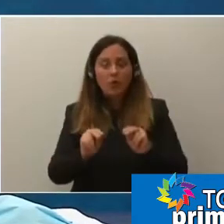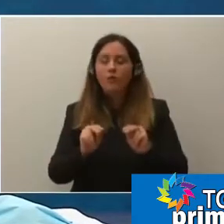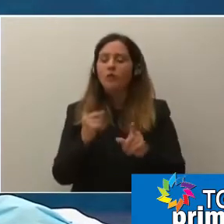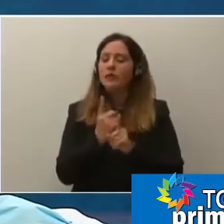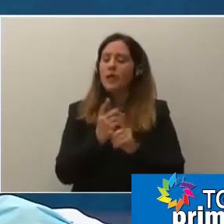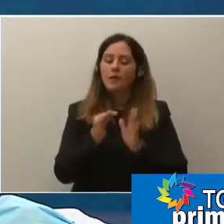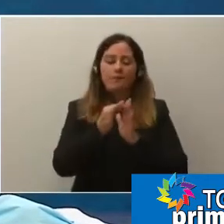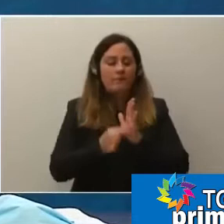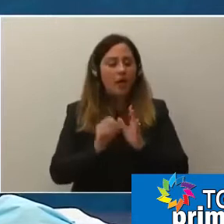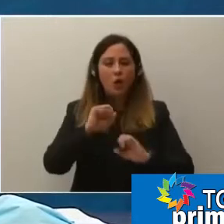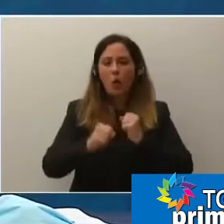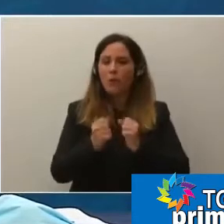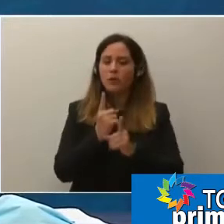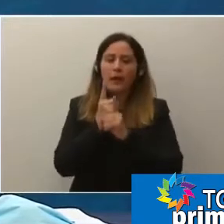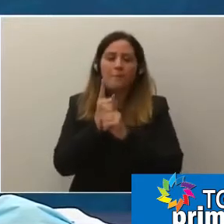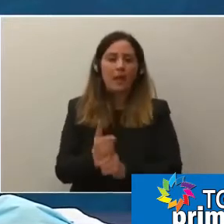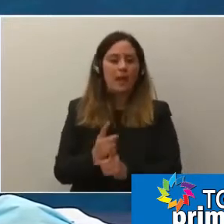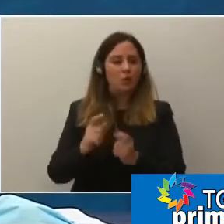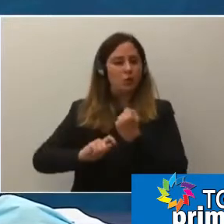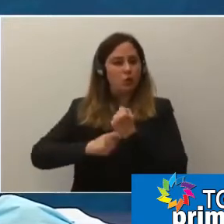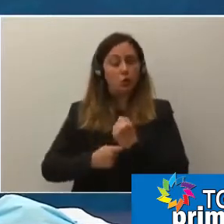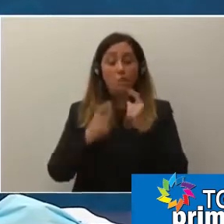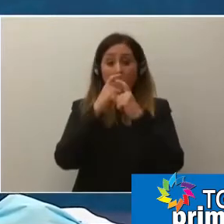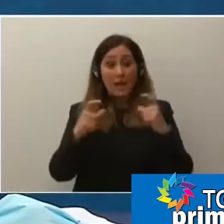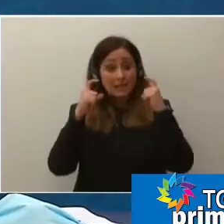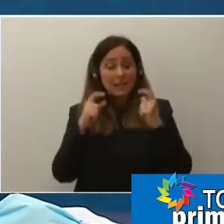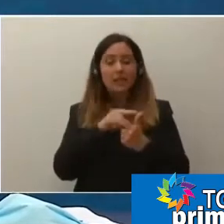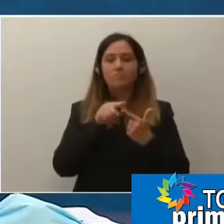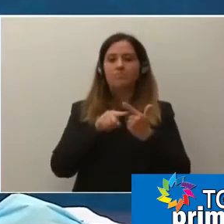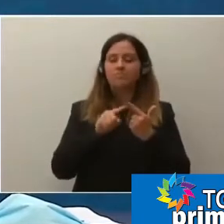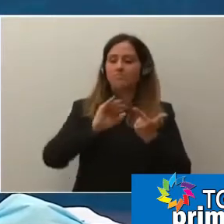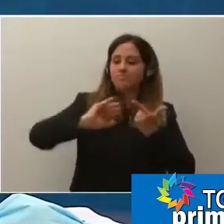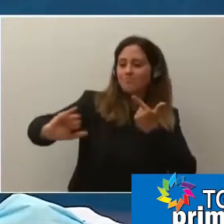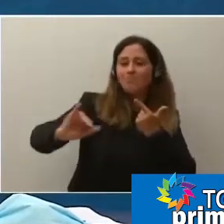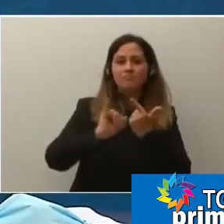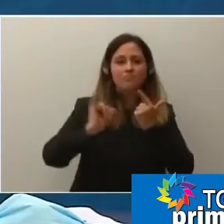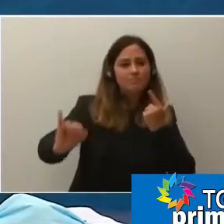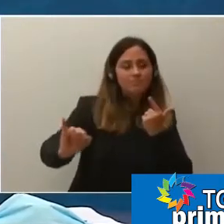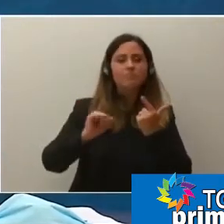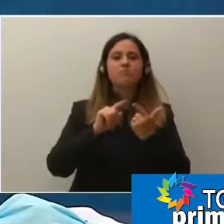scrupolosamente. Quindi mascherine, distanziamenti. Occorrerà una